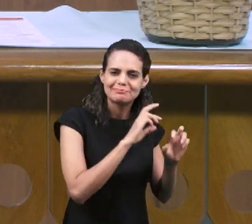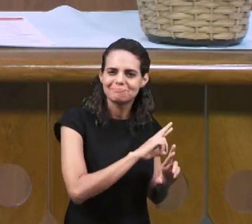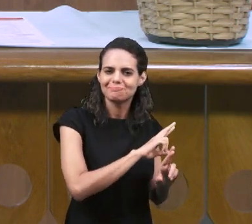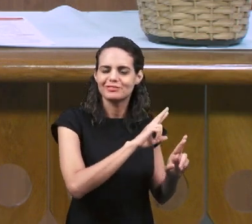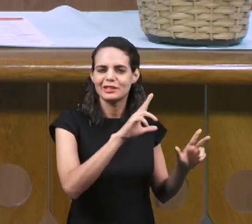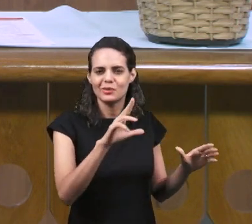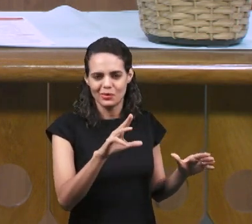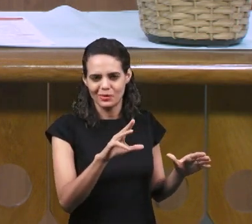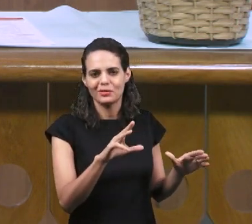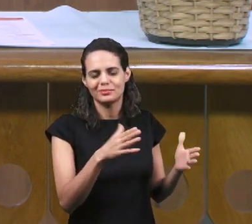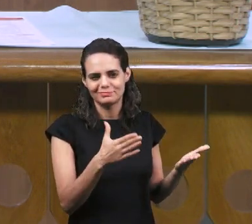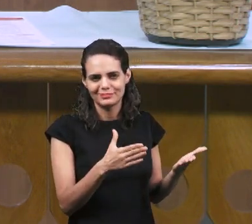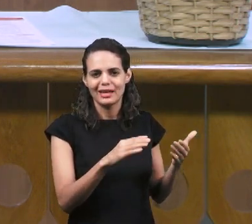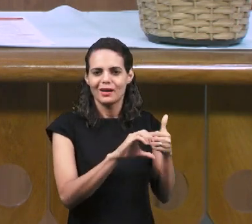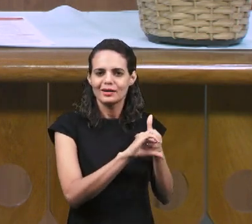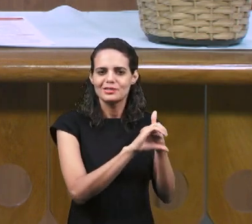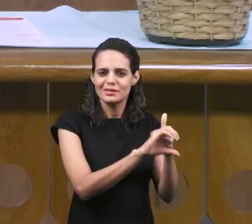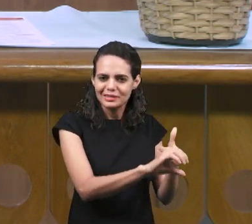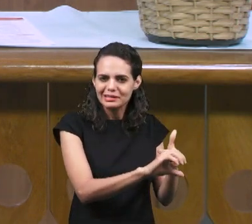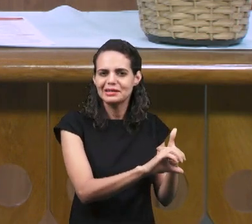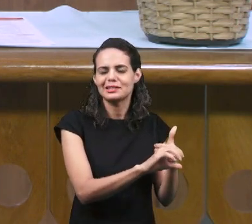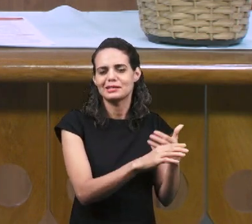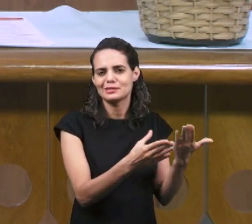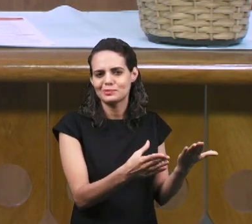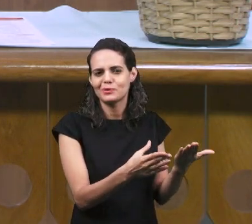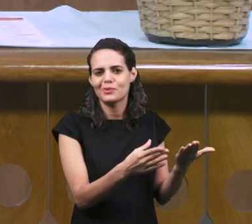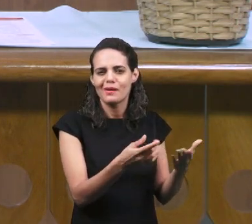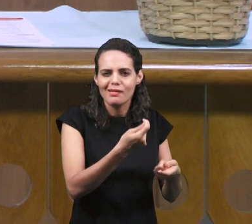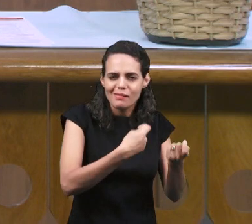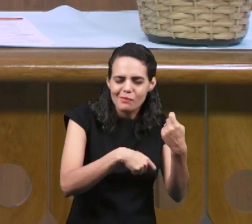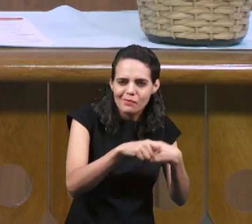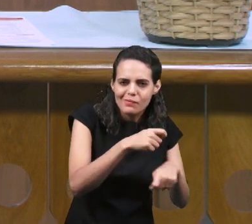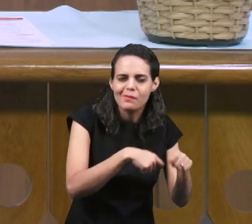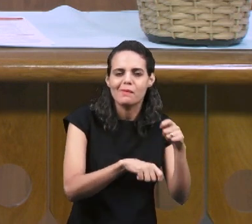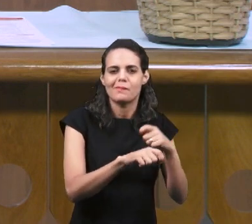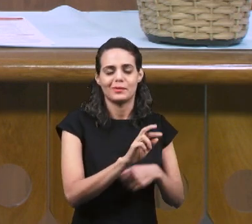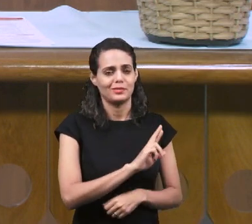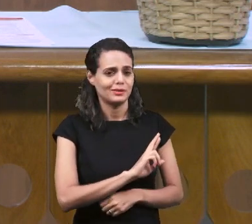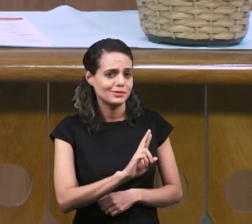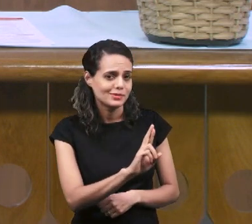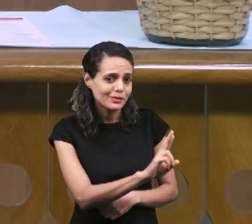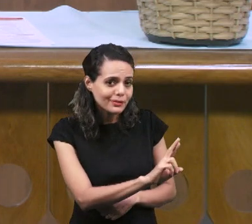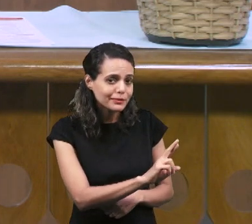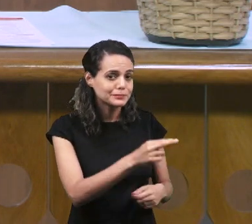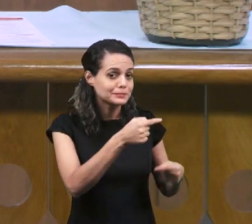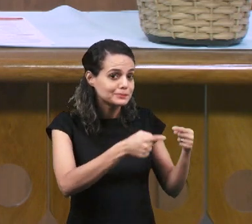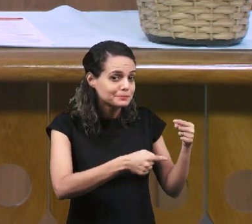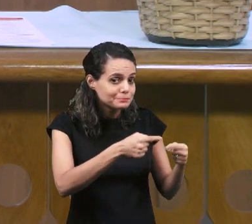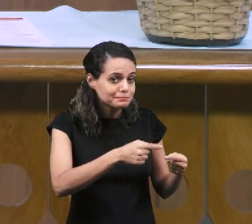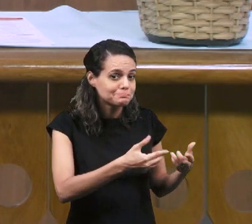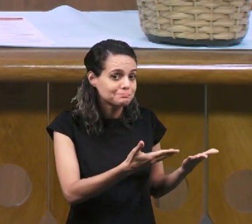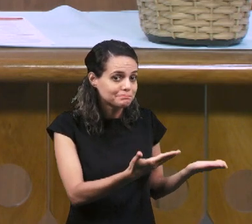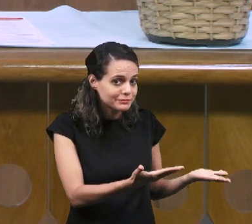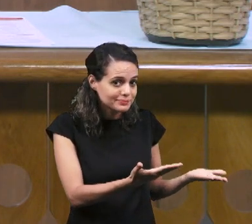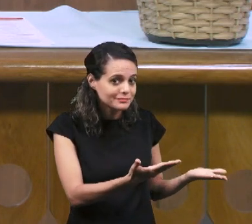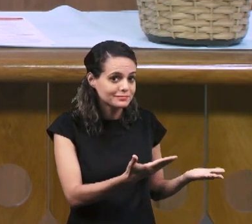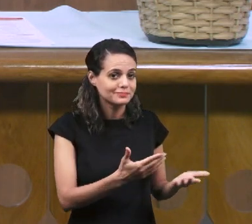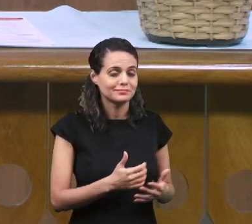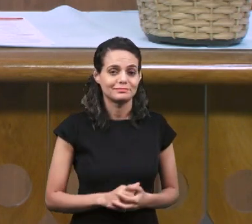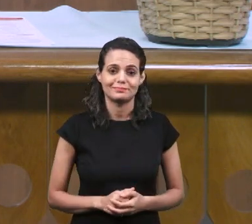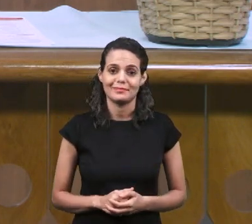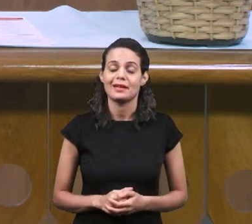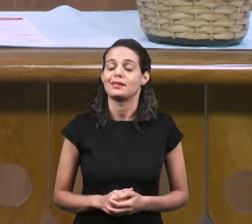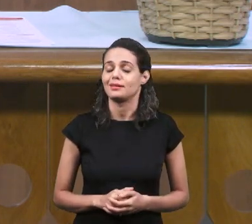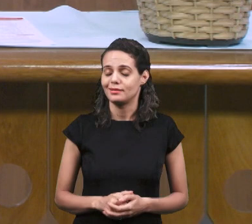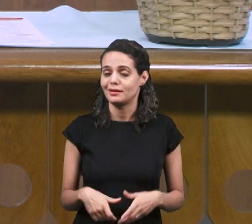a eu un sens plutôt social, politique, religieux, et basé sur les éléments de la raison. Quels sont les éléments